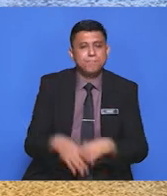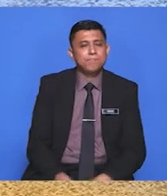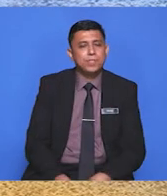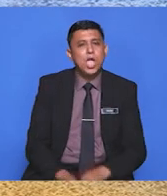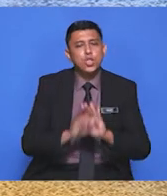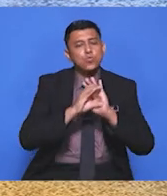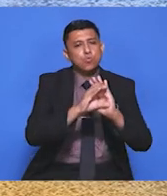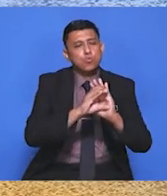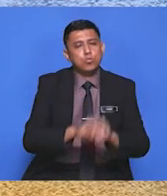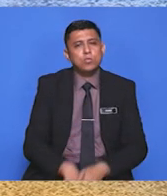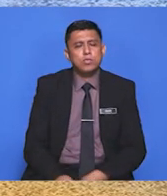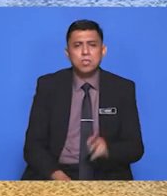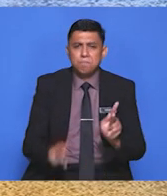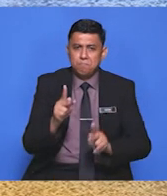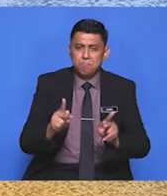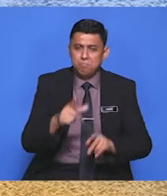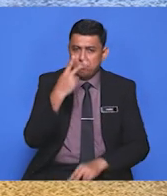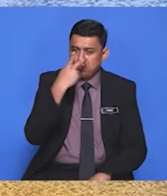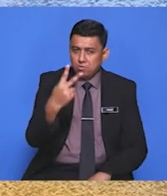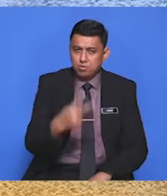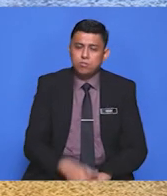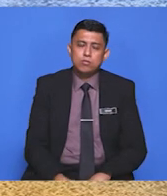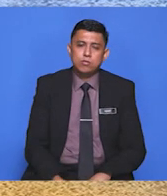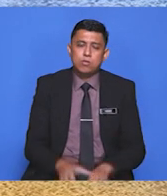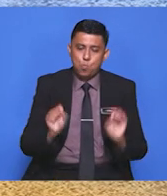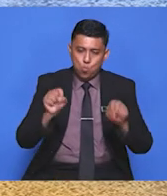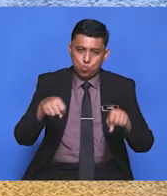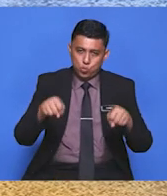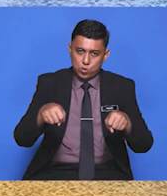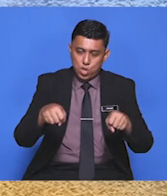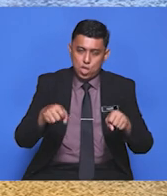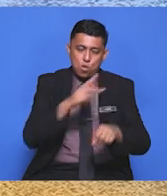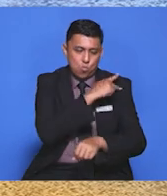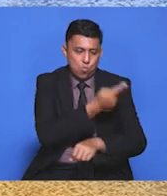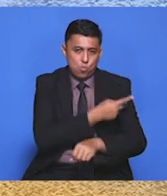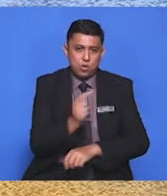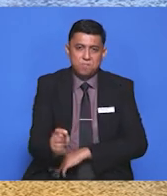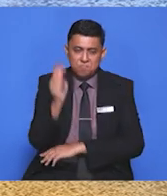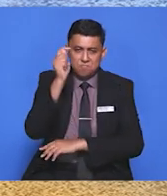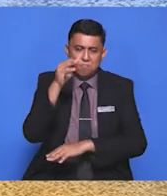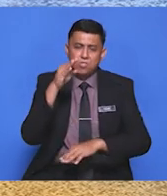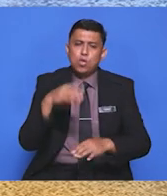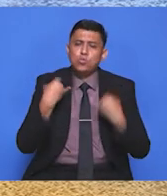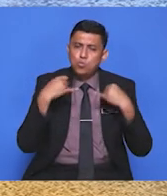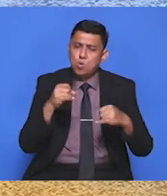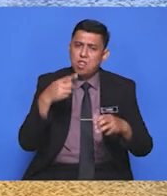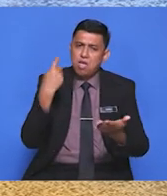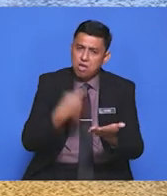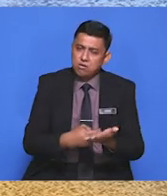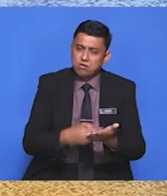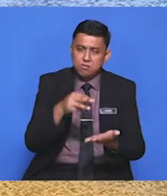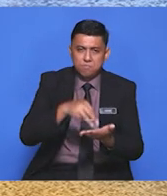Sebagai contoh, kalau kita lihat motosikal berkuasa tinggi dijual pada harga yang mahal